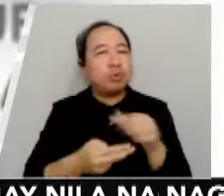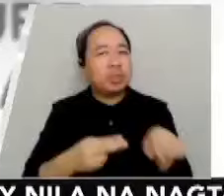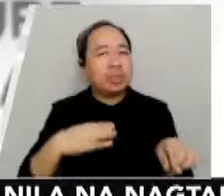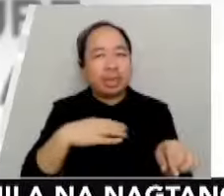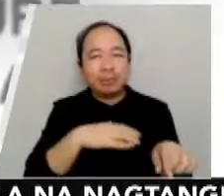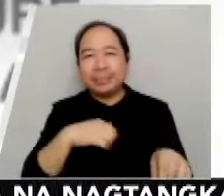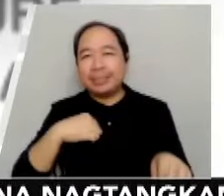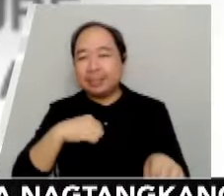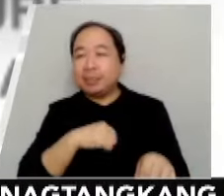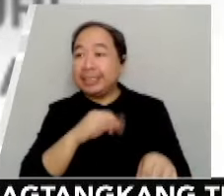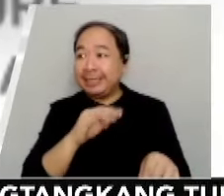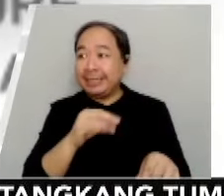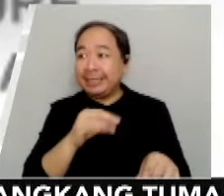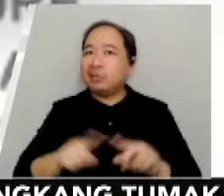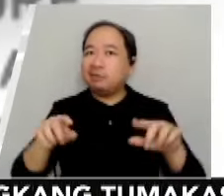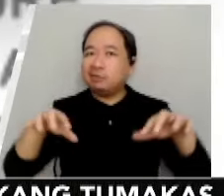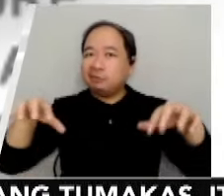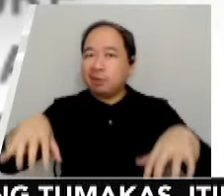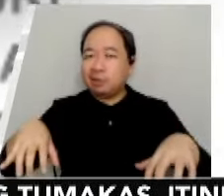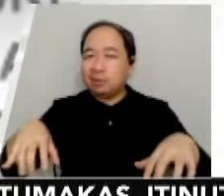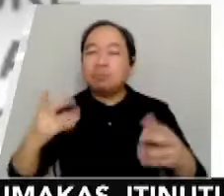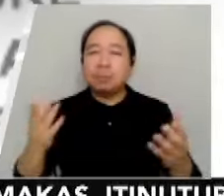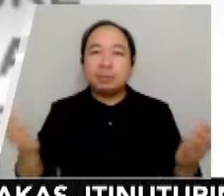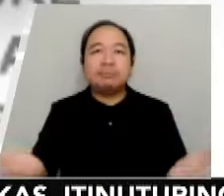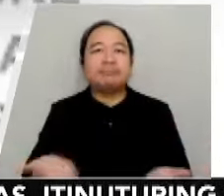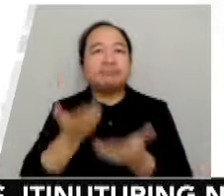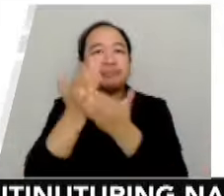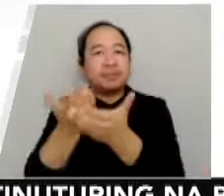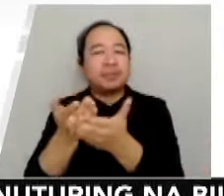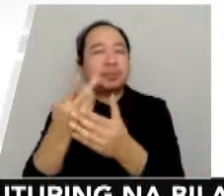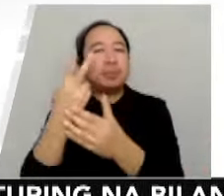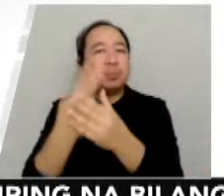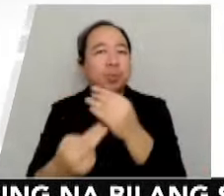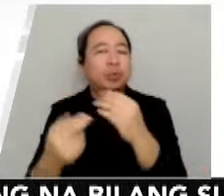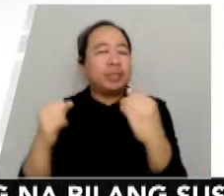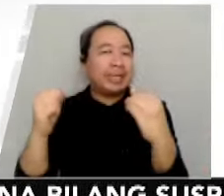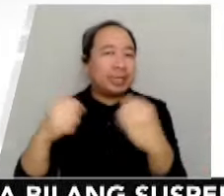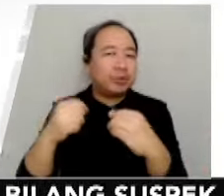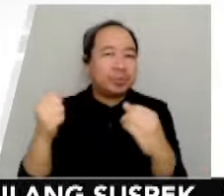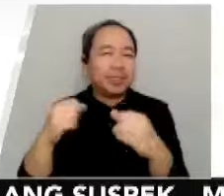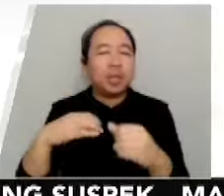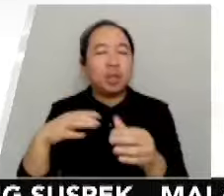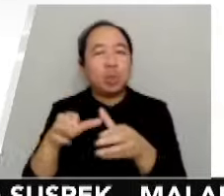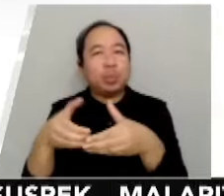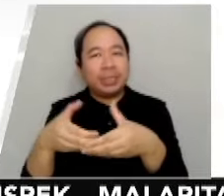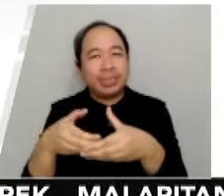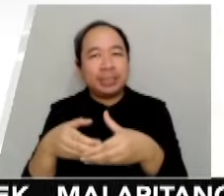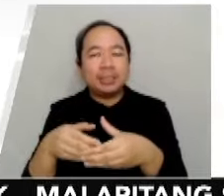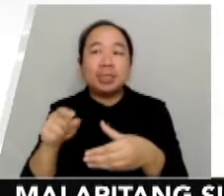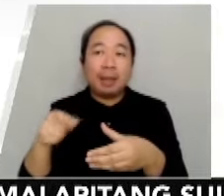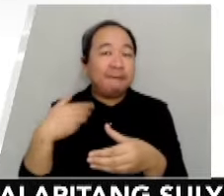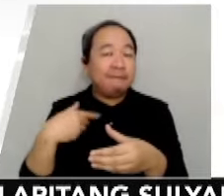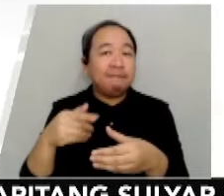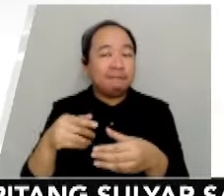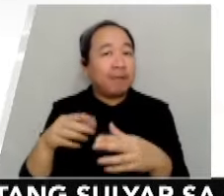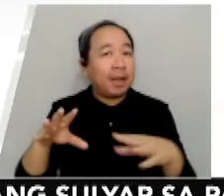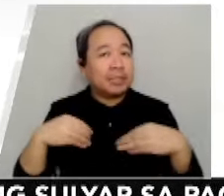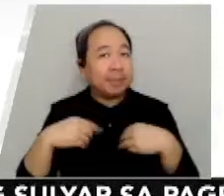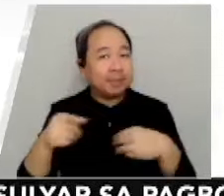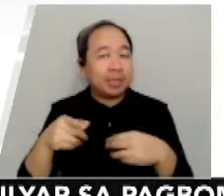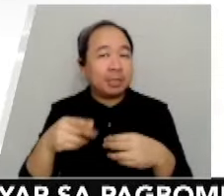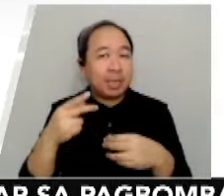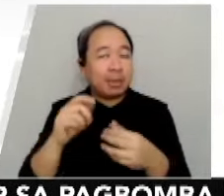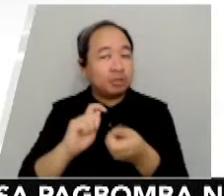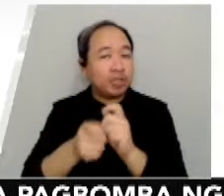nila, dadalhin ang panukala sa bicameral conference committee. Nakasaading magiging valid ang panukalang amyendahan ng konstitusyon